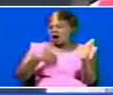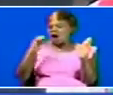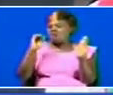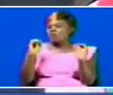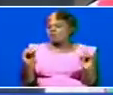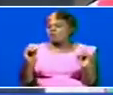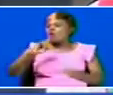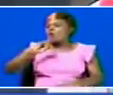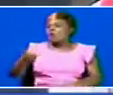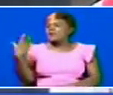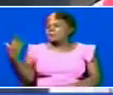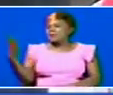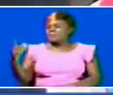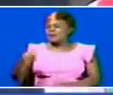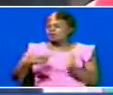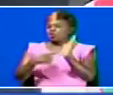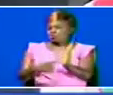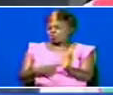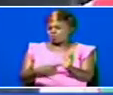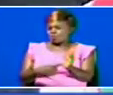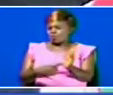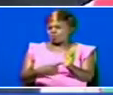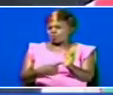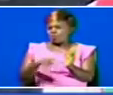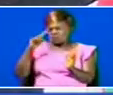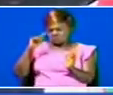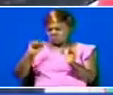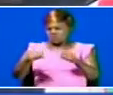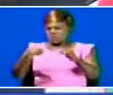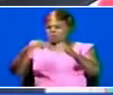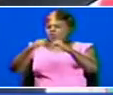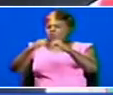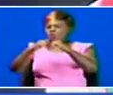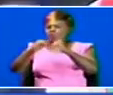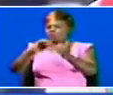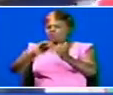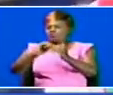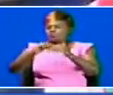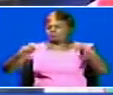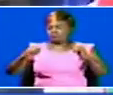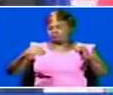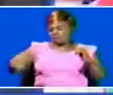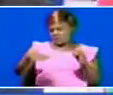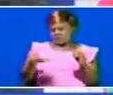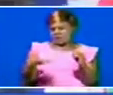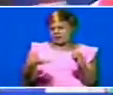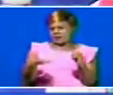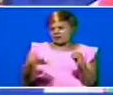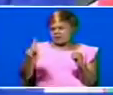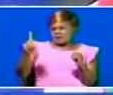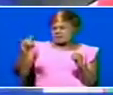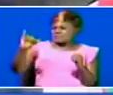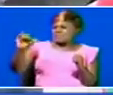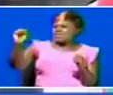paper ya kusema kuna consideration ya kugawa diocese. And you know synod